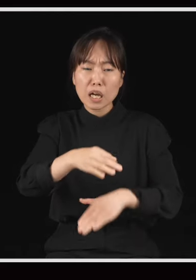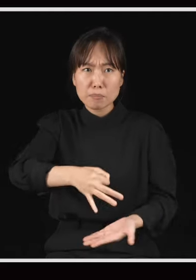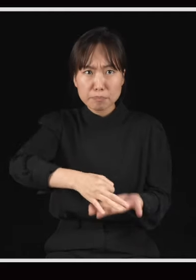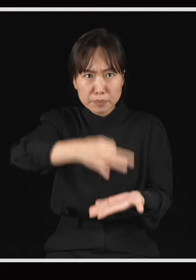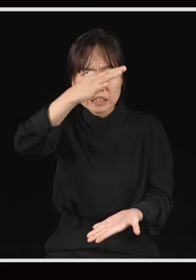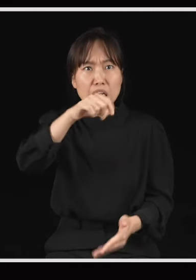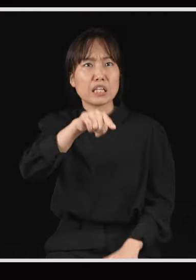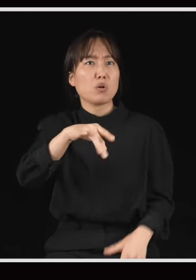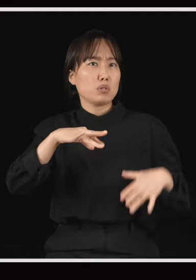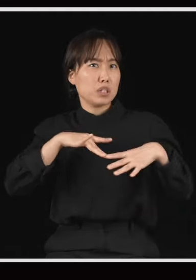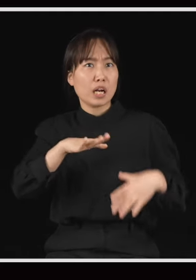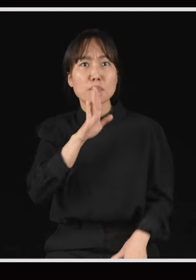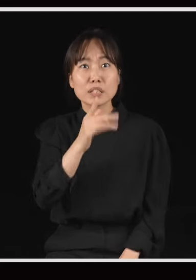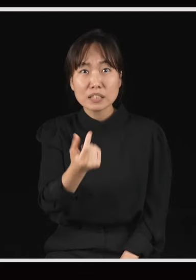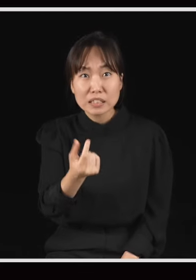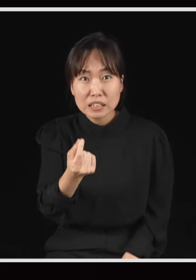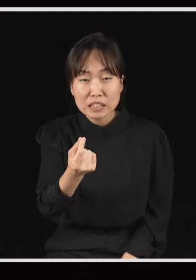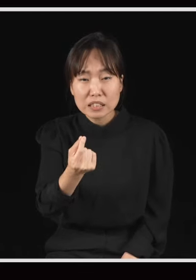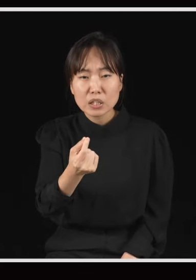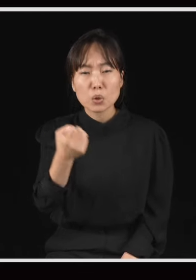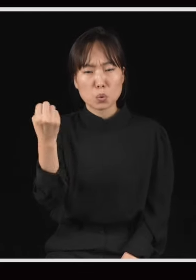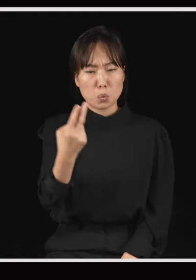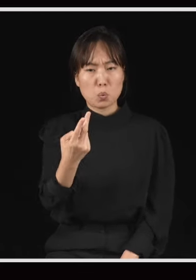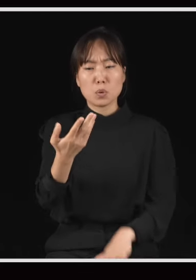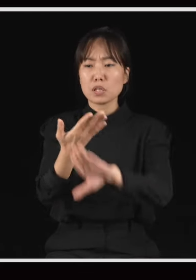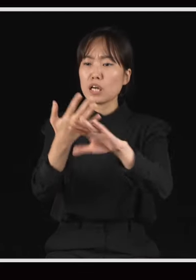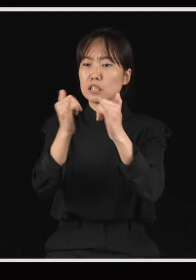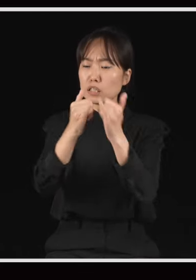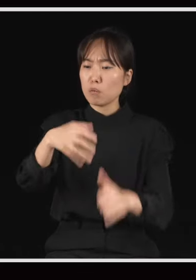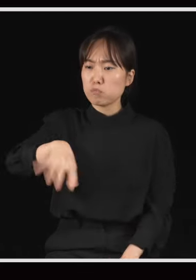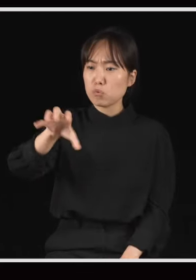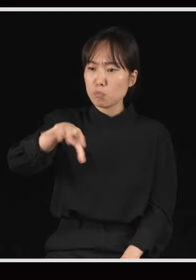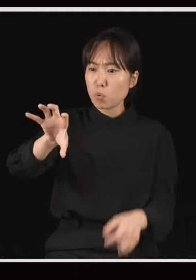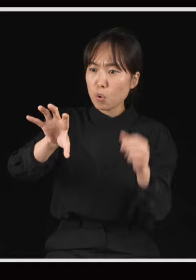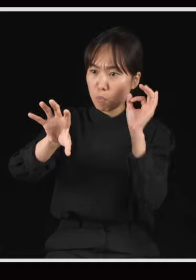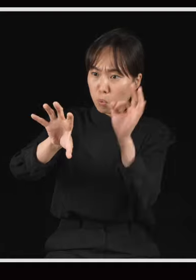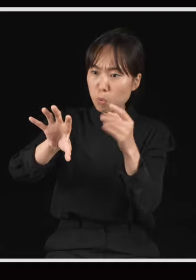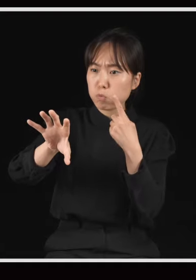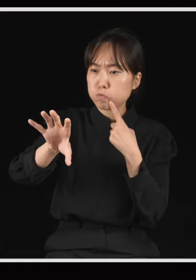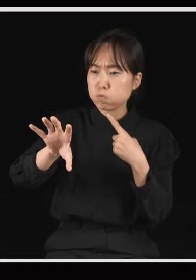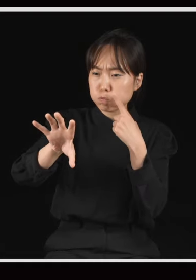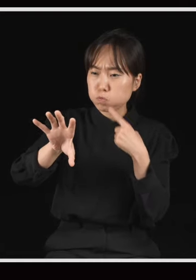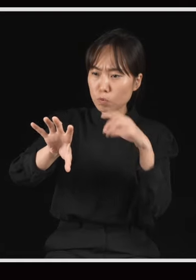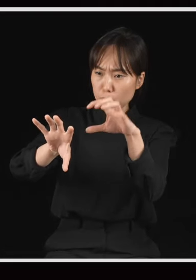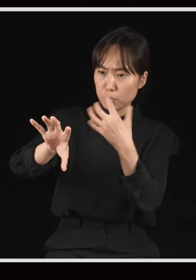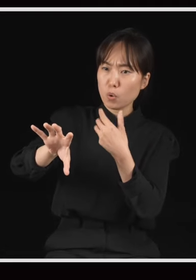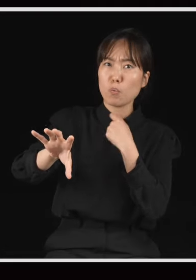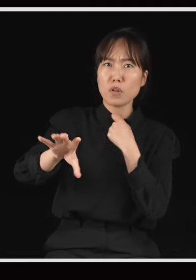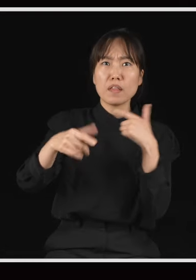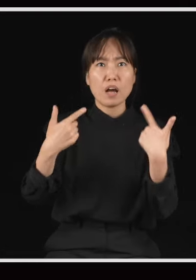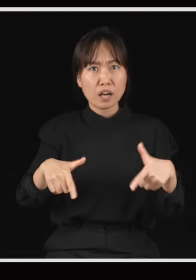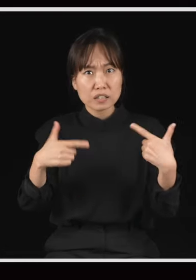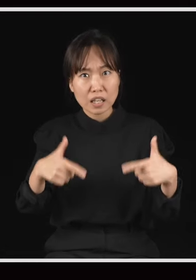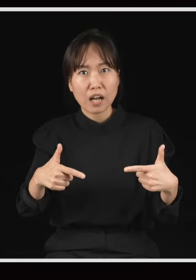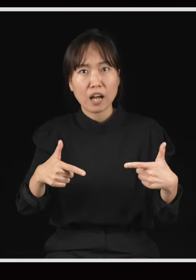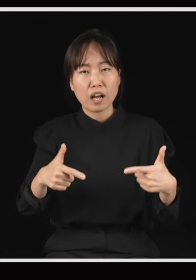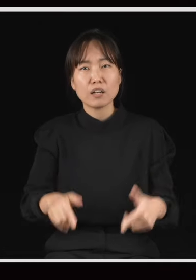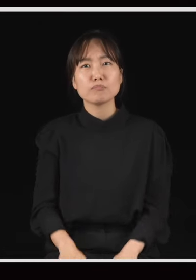소셜 미디어가 주로 하는 일이잖아요. 그리고 그런 것들을 어떻게 되고 싶어서 정신을 못 차리잖아요. 실제로는